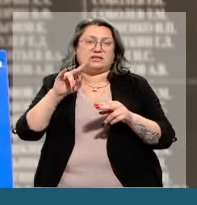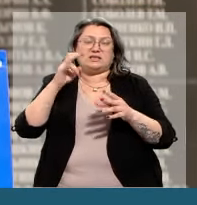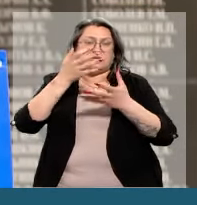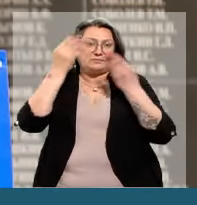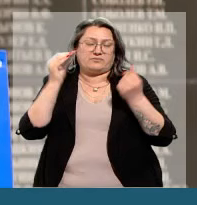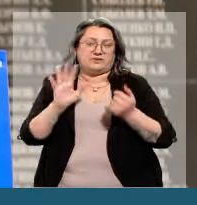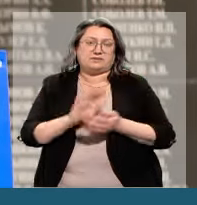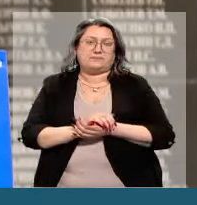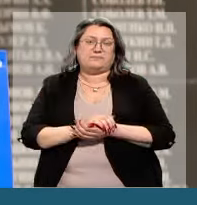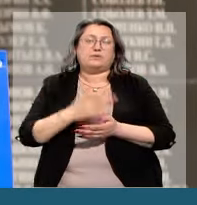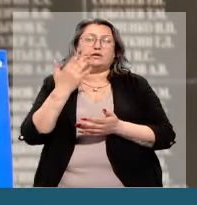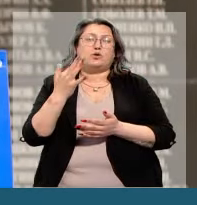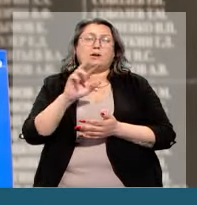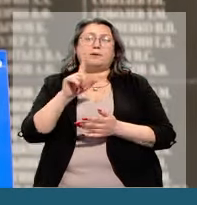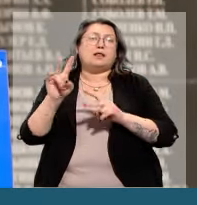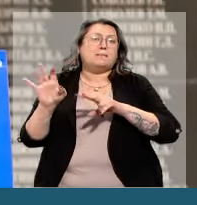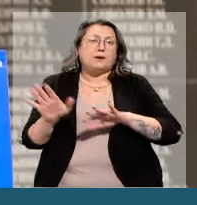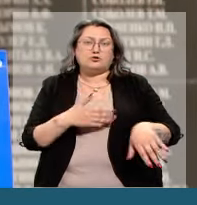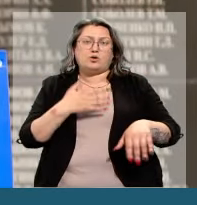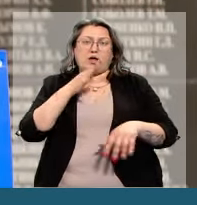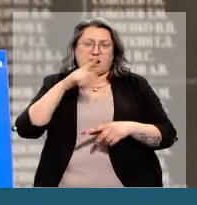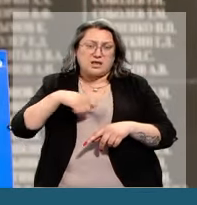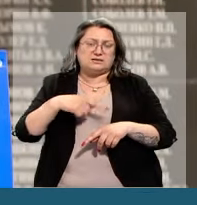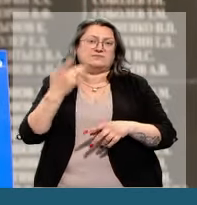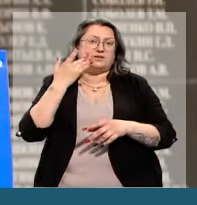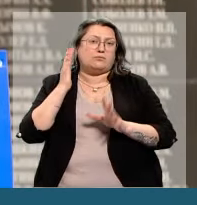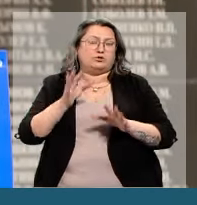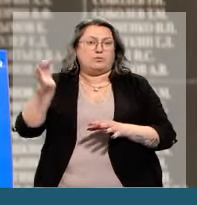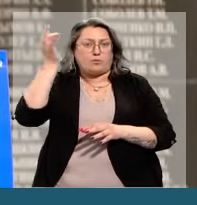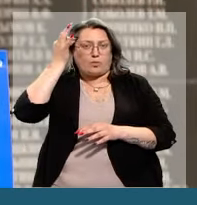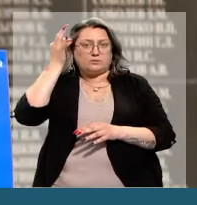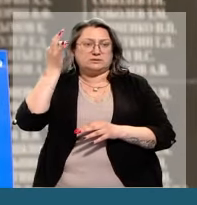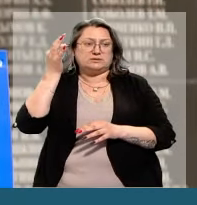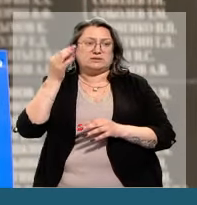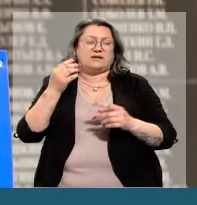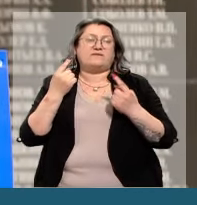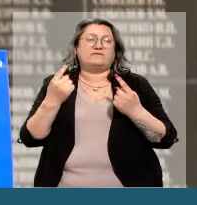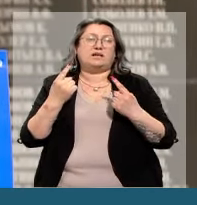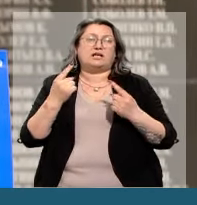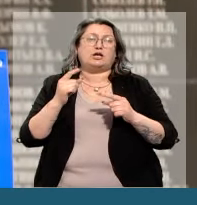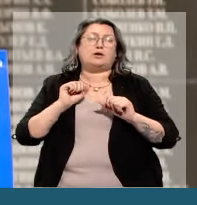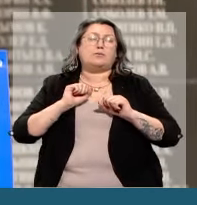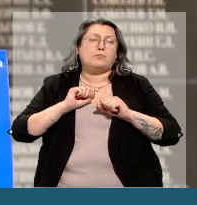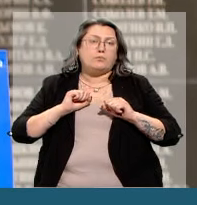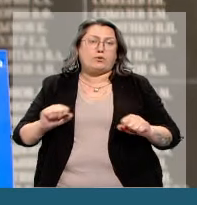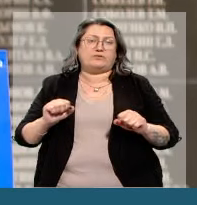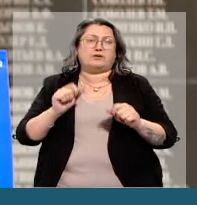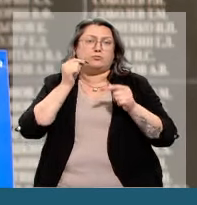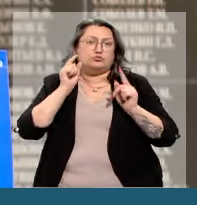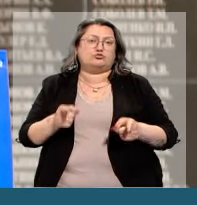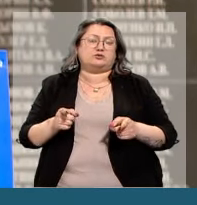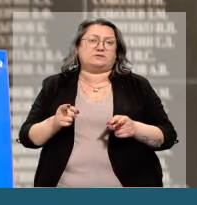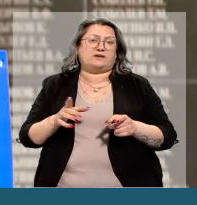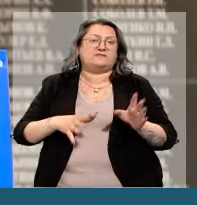меркнет. Сколько бы ни прошло лет, мы всегда будем помнить величайший подвиг и мужество